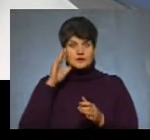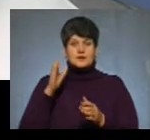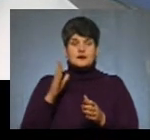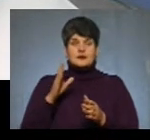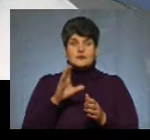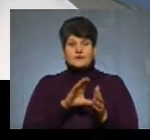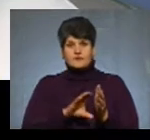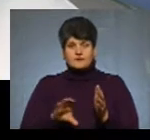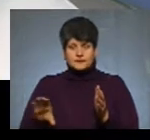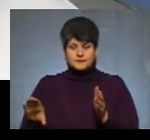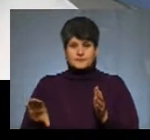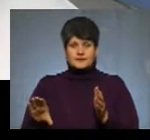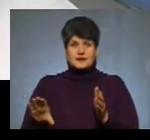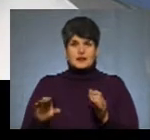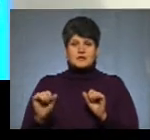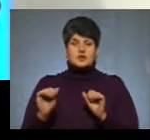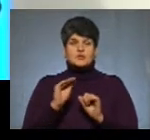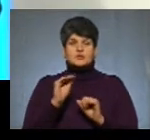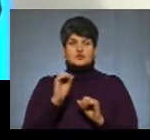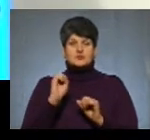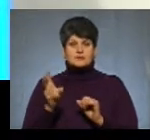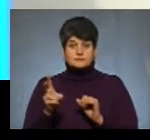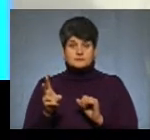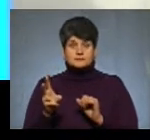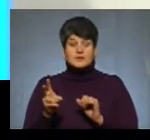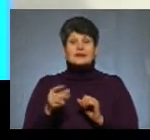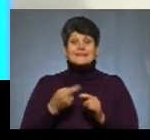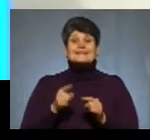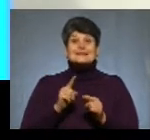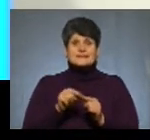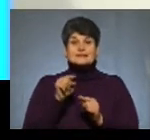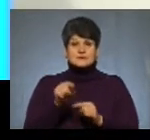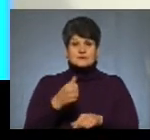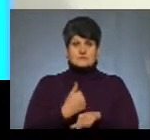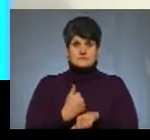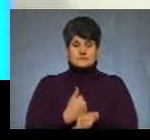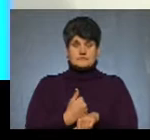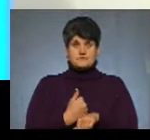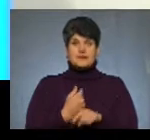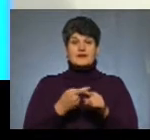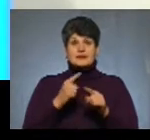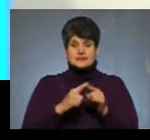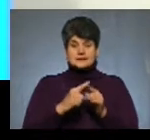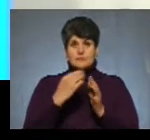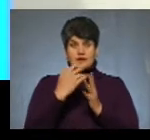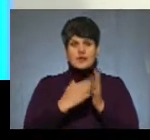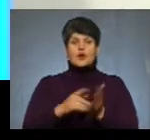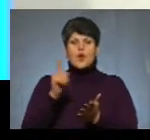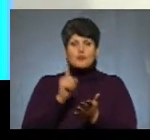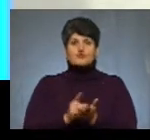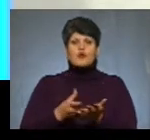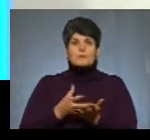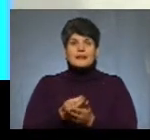водовідведення, управління багатоквартирним будинком. Ось така пріоритетність. Тобто таке поняття, як обов'язкова плата,